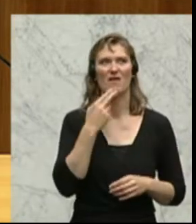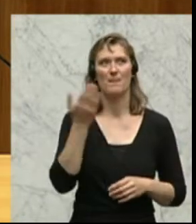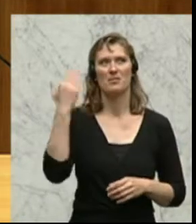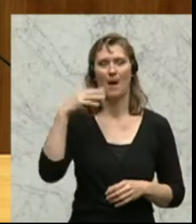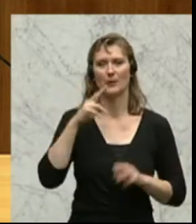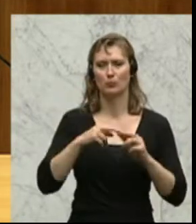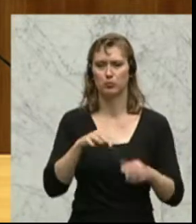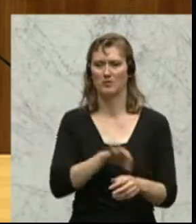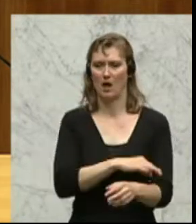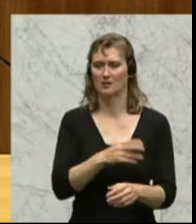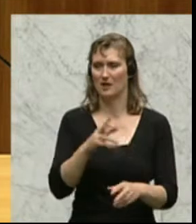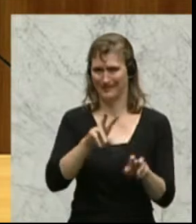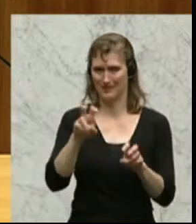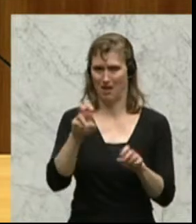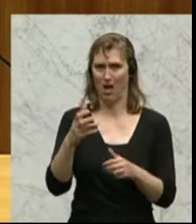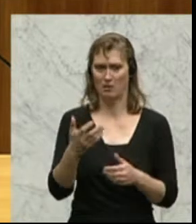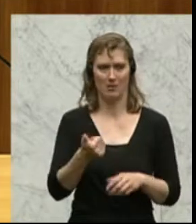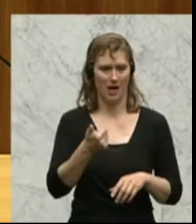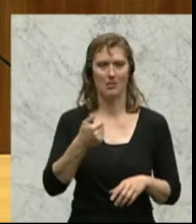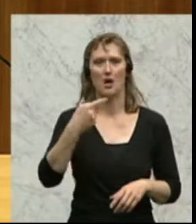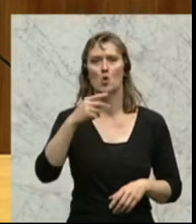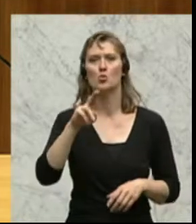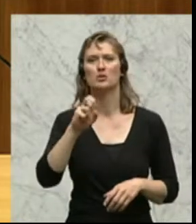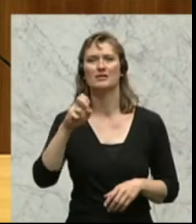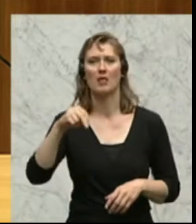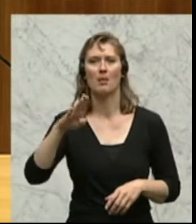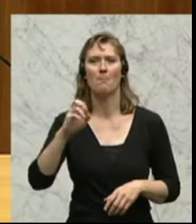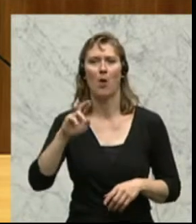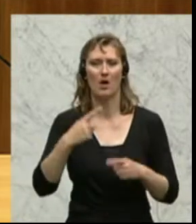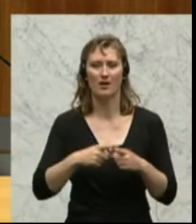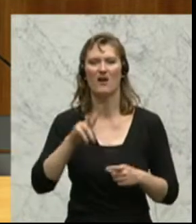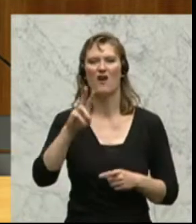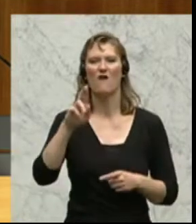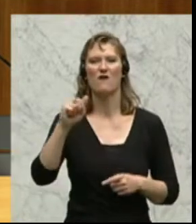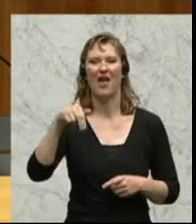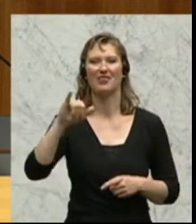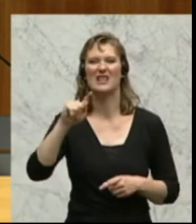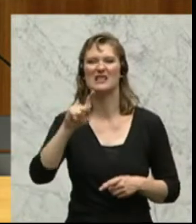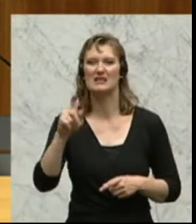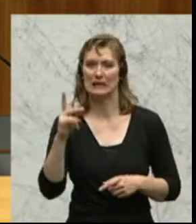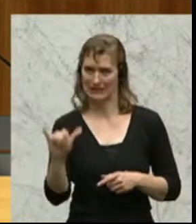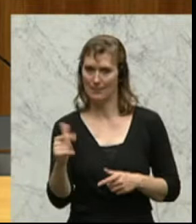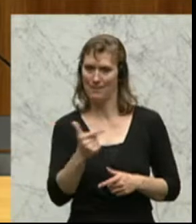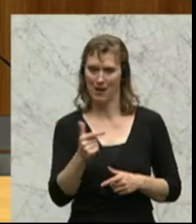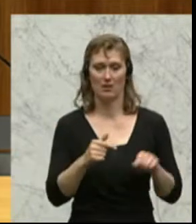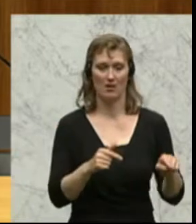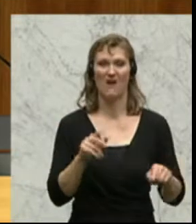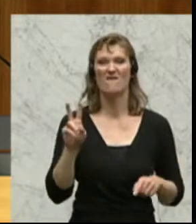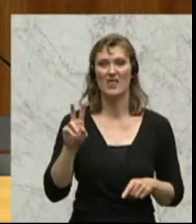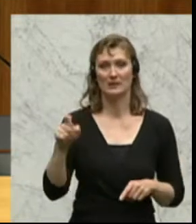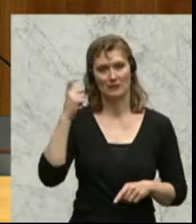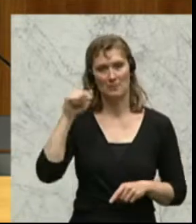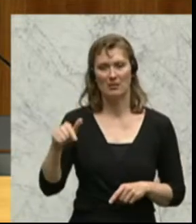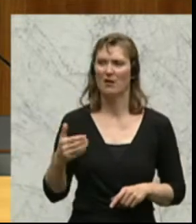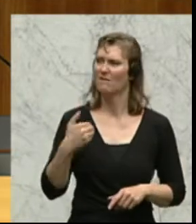zitiere zwei, Alfred Gusenbauer und Franz Vanitzky. Franz Vanitzky hat gemeint, es hat einen guten Grund